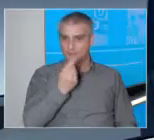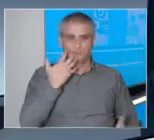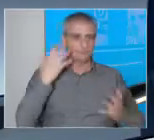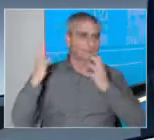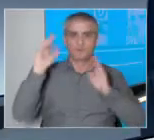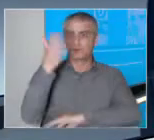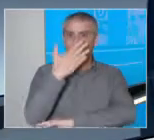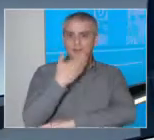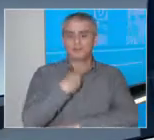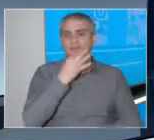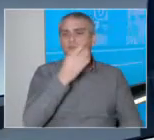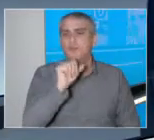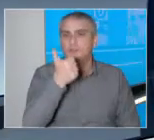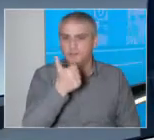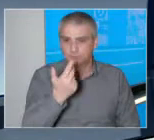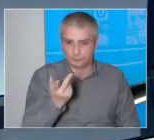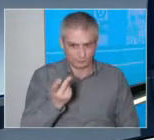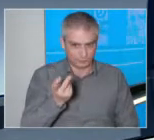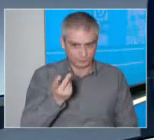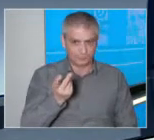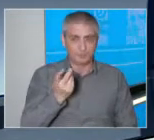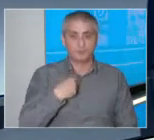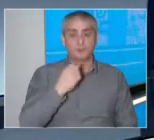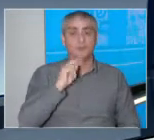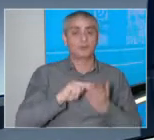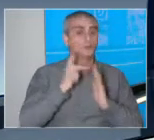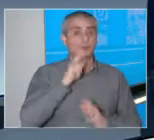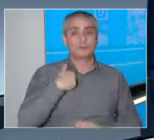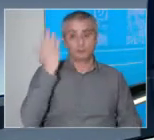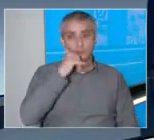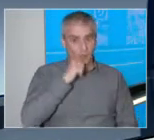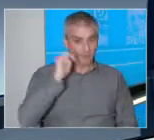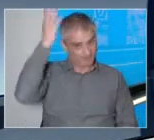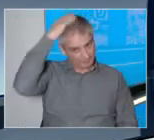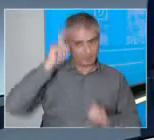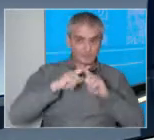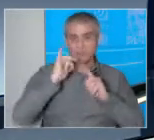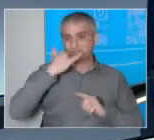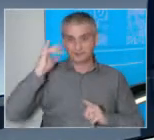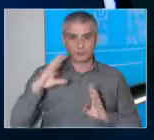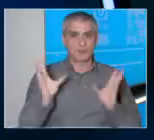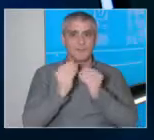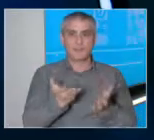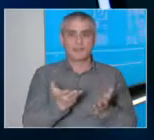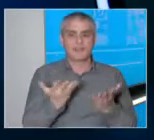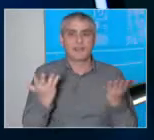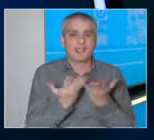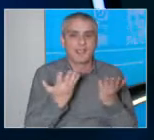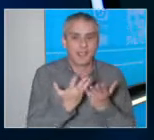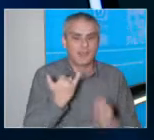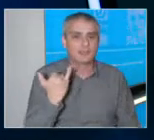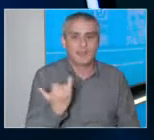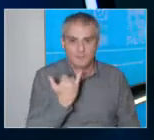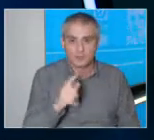את כל המדינה. אני רוצה לשאול קודם, השם של התוכנית שלנו שחור לבן, אולי גם כיפה סרוגה צבעונית יכולה ללכת כאן. איך זה